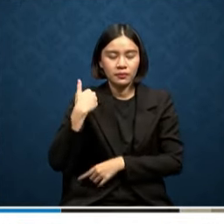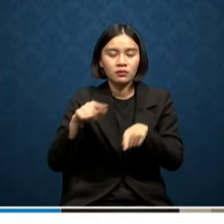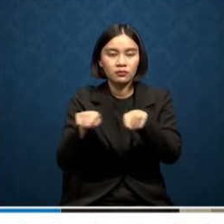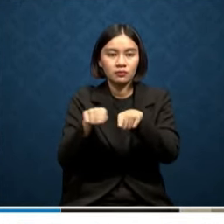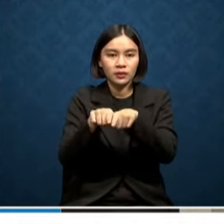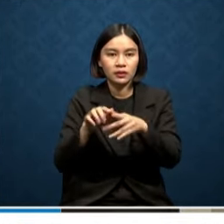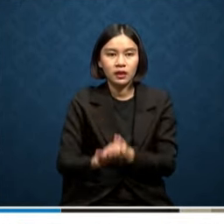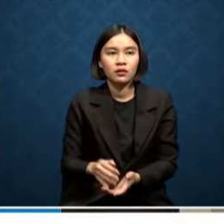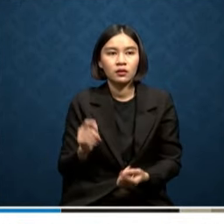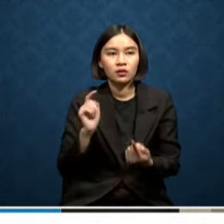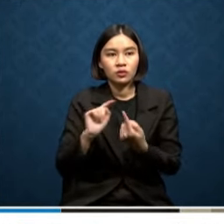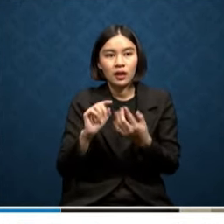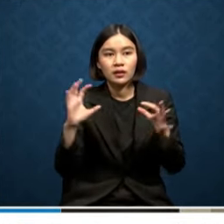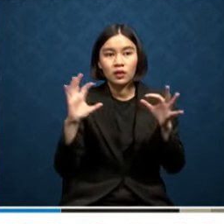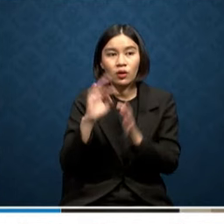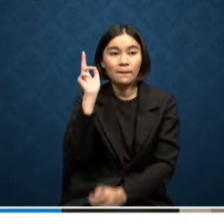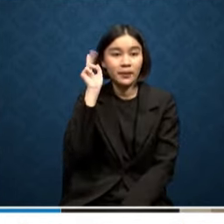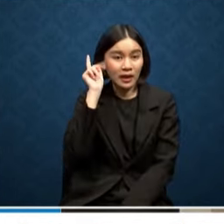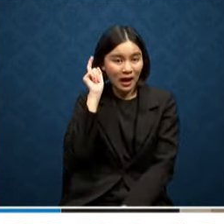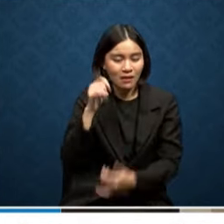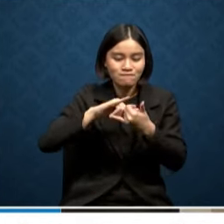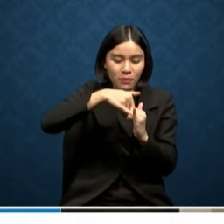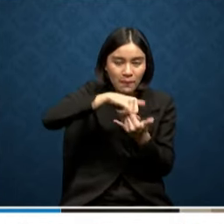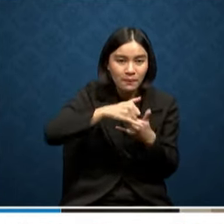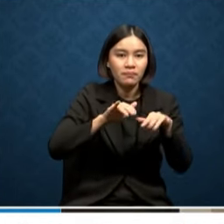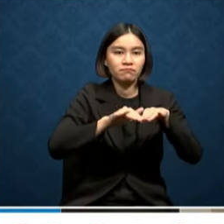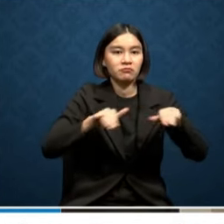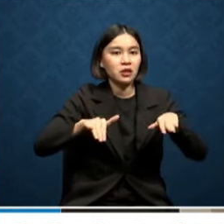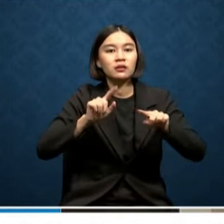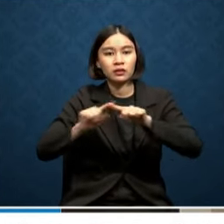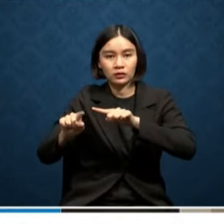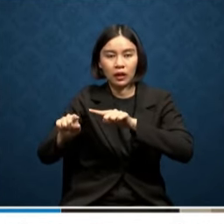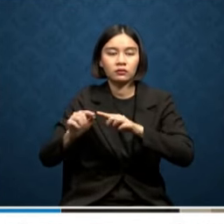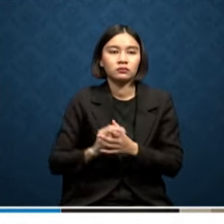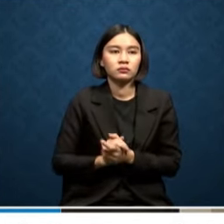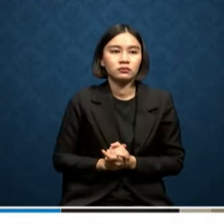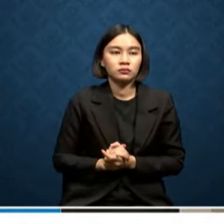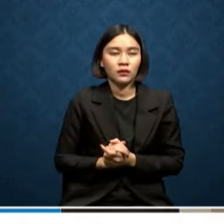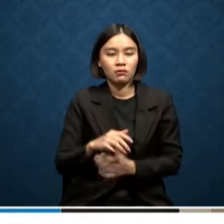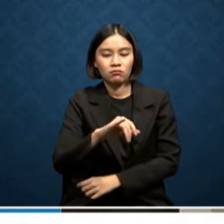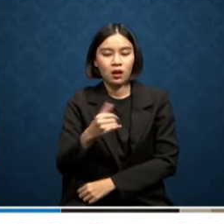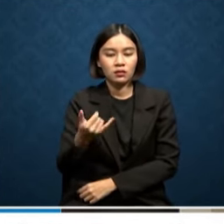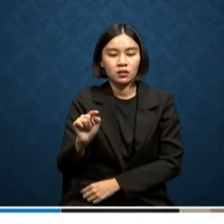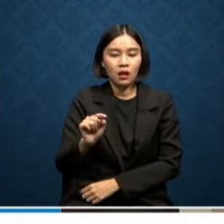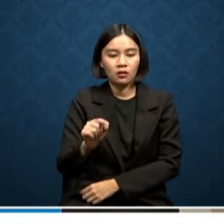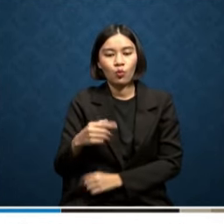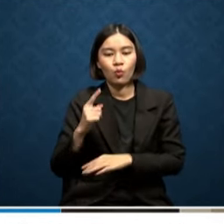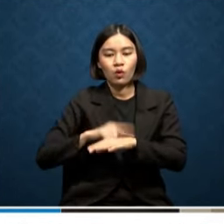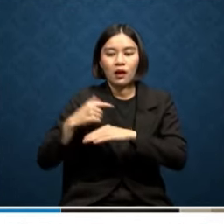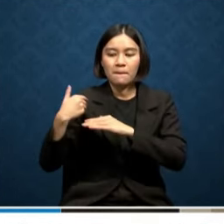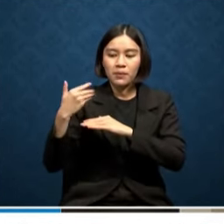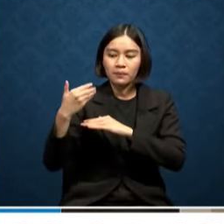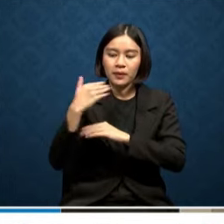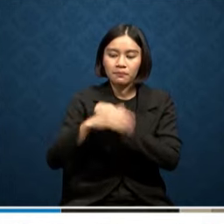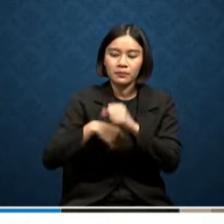ะไม่ว่าจะเป็นเรื่องของข่าวการล่วงละเมิดทางเพศเด็กหรืออะไรก็แล้วแต่นะคะบางทีเนี่ยเวลาผ่านไปเป็น10